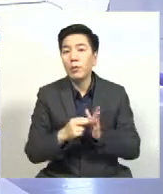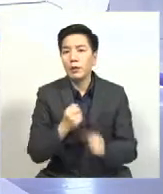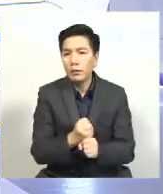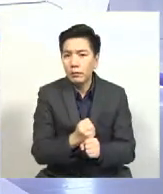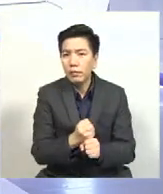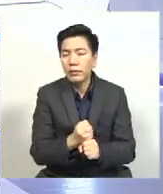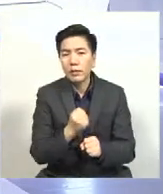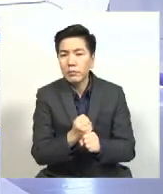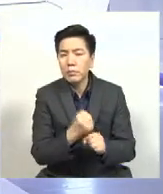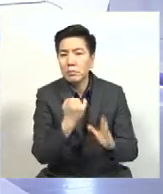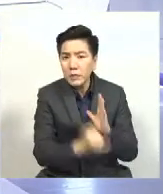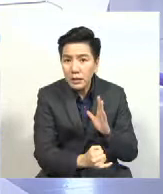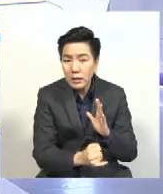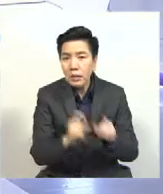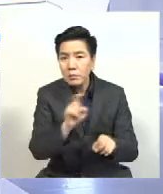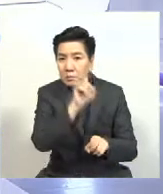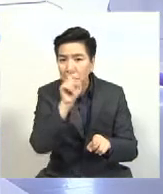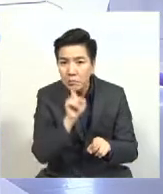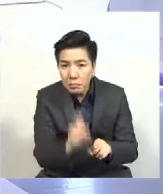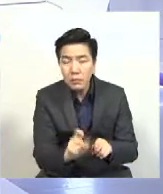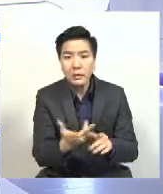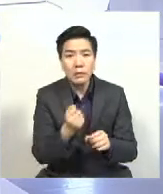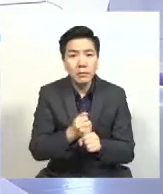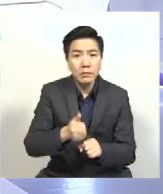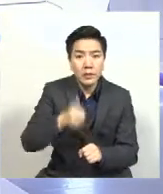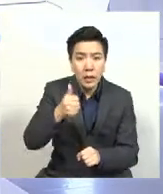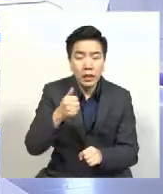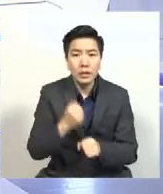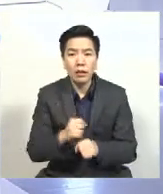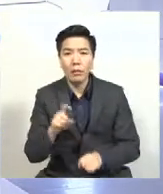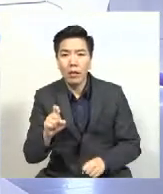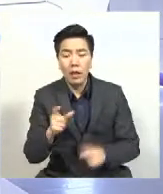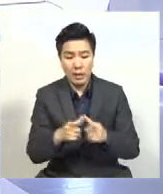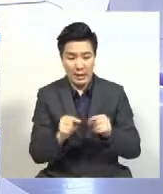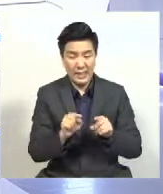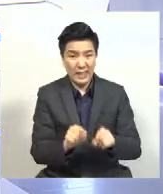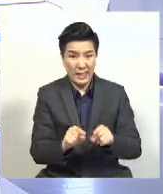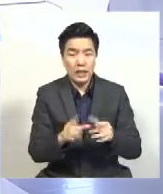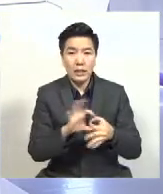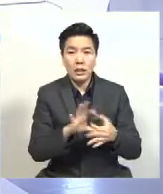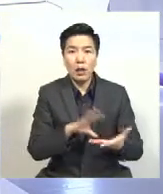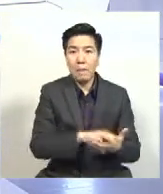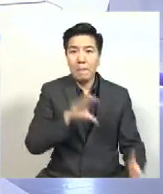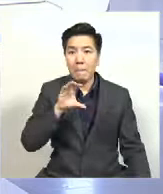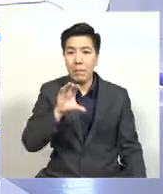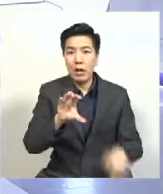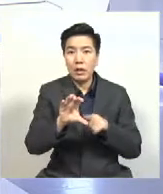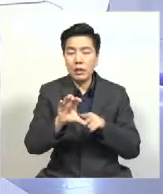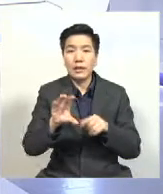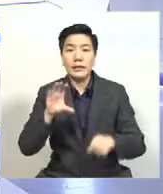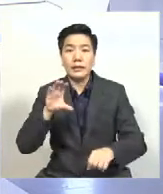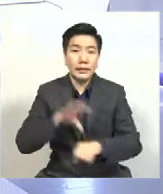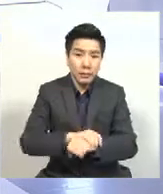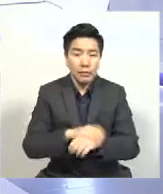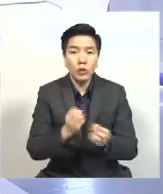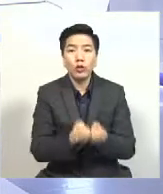ทำไหนเป็นการกระทำที่ทำความผิดบ้างและอะไรที่สามารถทำได้บ้างนะคะเพราะว่าจากคดีที่เกิดขึ้นจากการโพสต์ครั้งนี้จนนำไปสู่การจับกุม